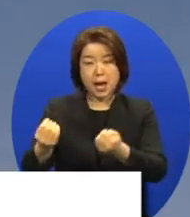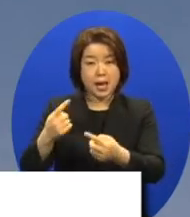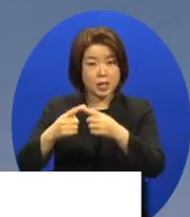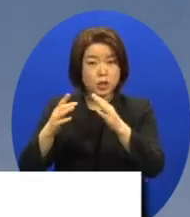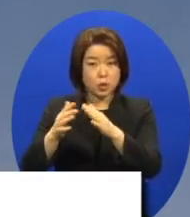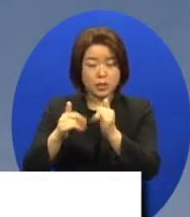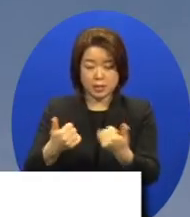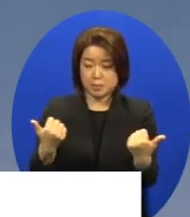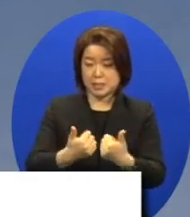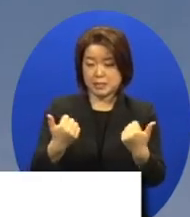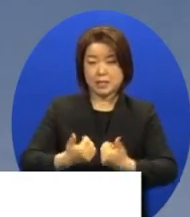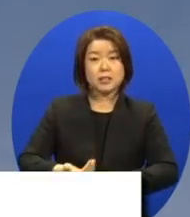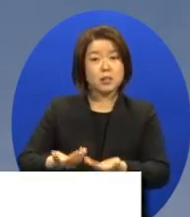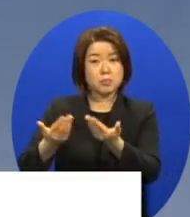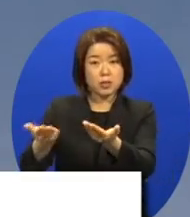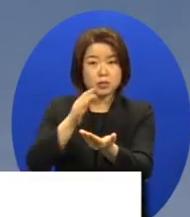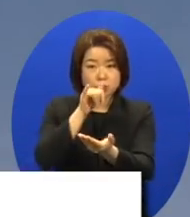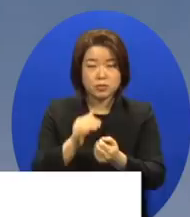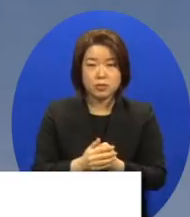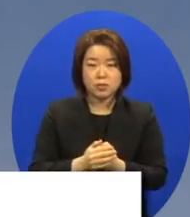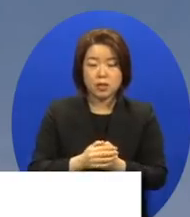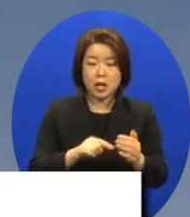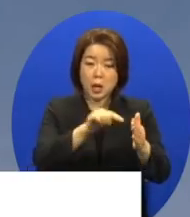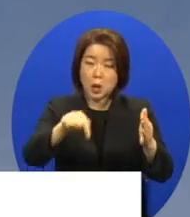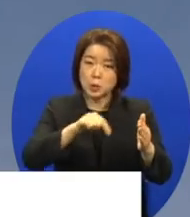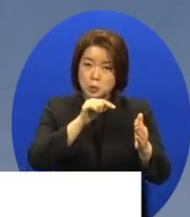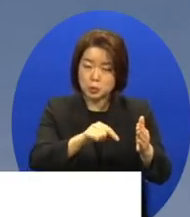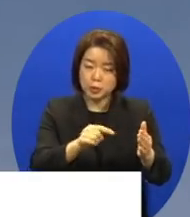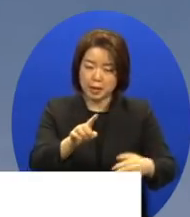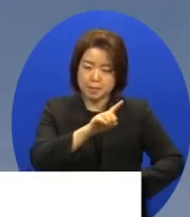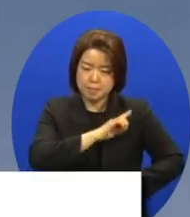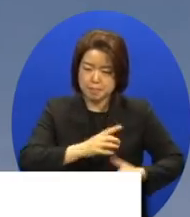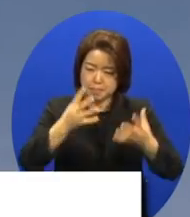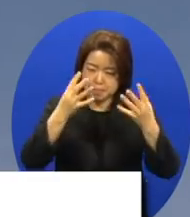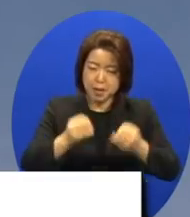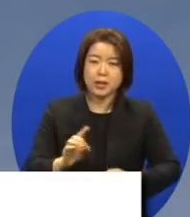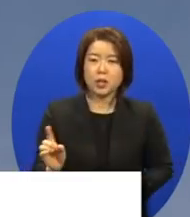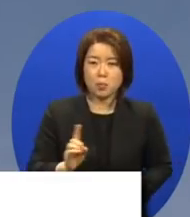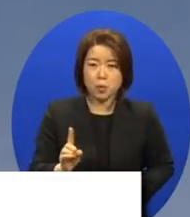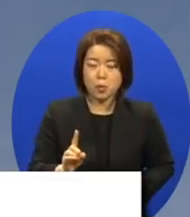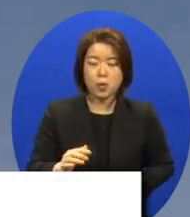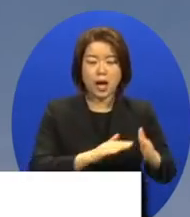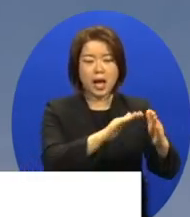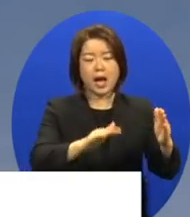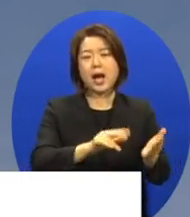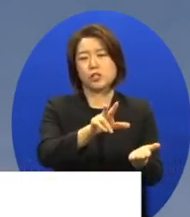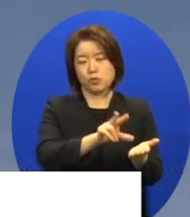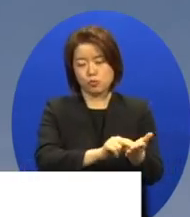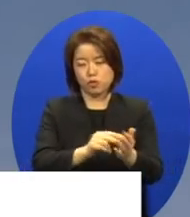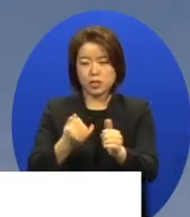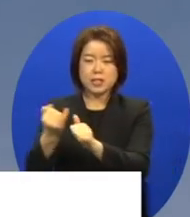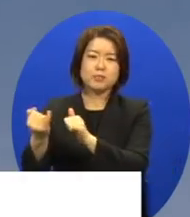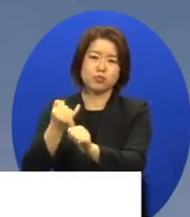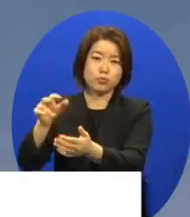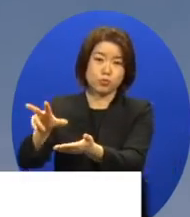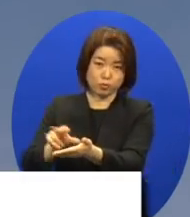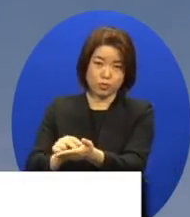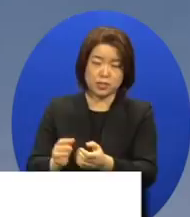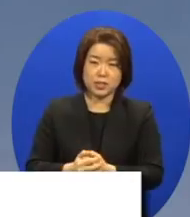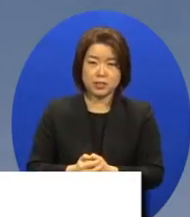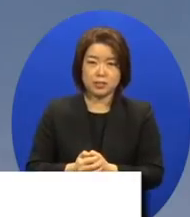했읍니다 그 상담 중에 가장 많은 경우가 가정문제 고 부부 문제 입니다